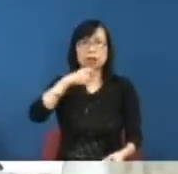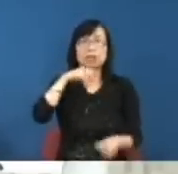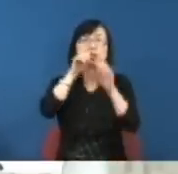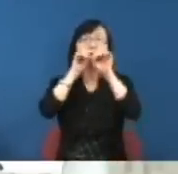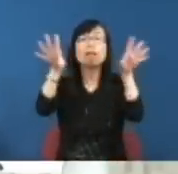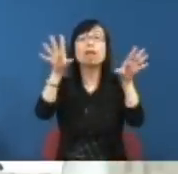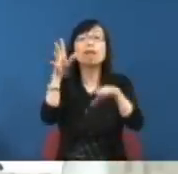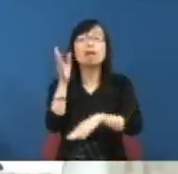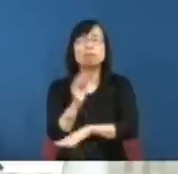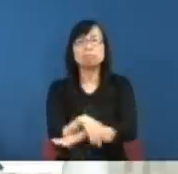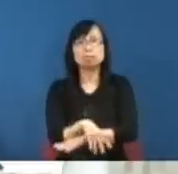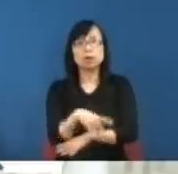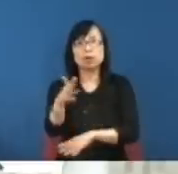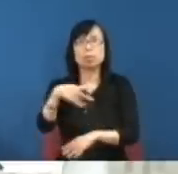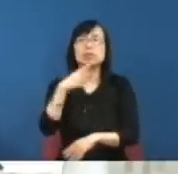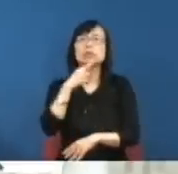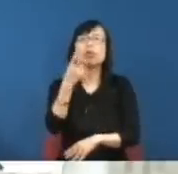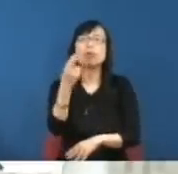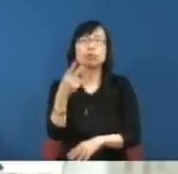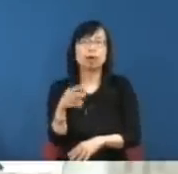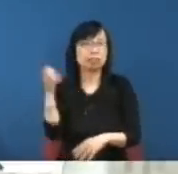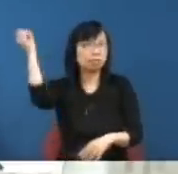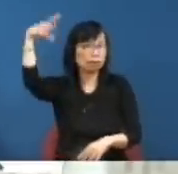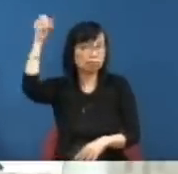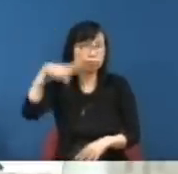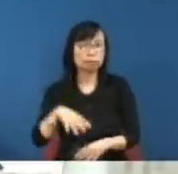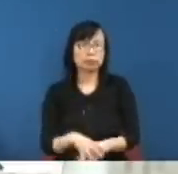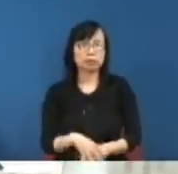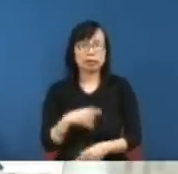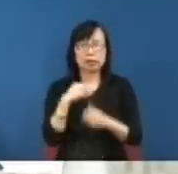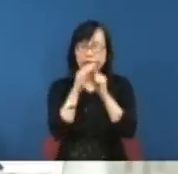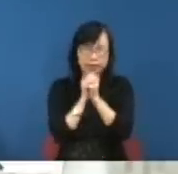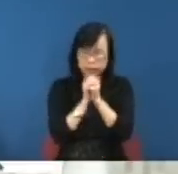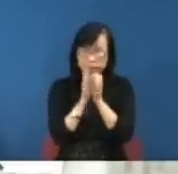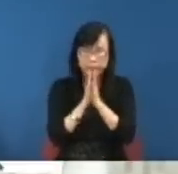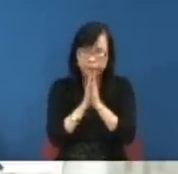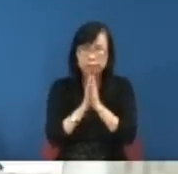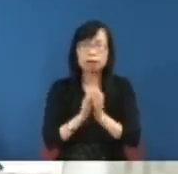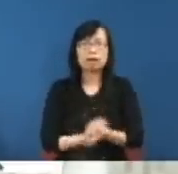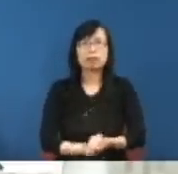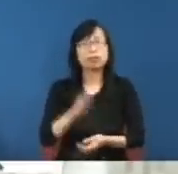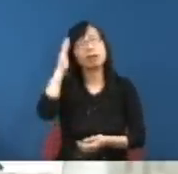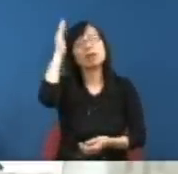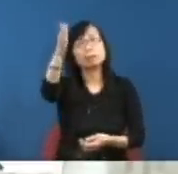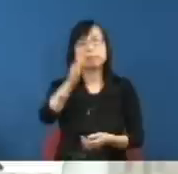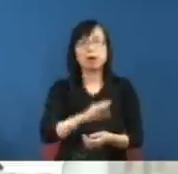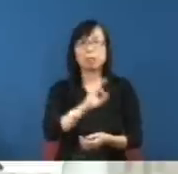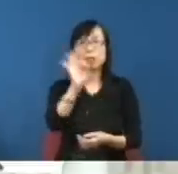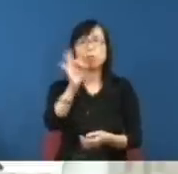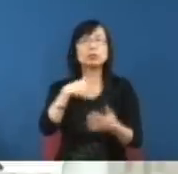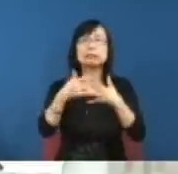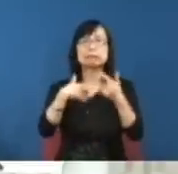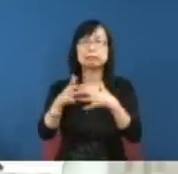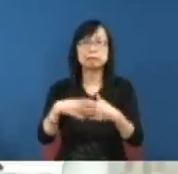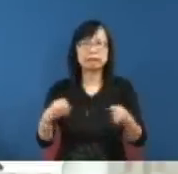咪全部為佢開綠燈咯。咁我真係投神拜佛，都希望唔會出事啦，唔會有